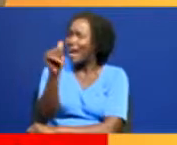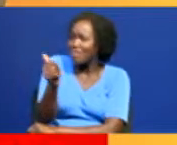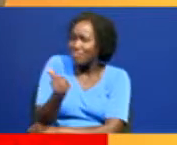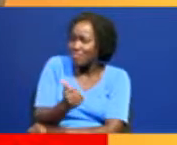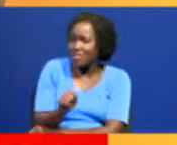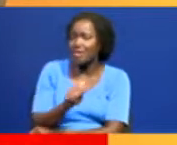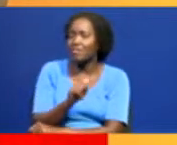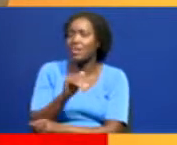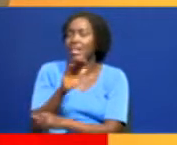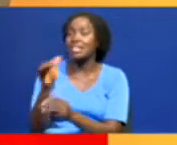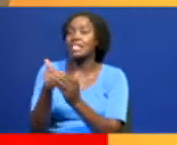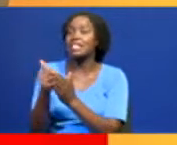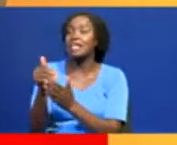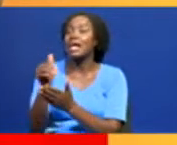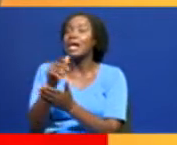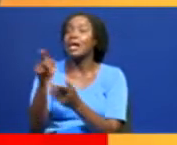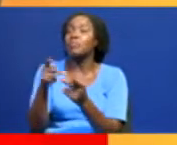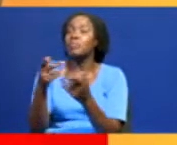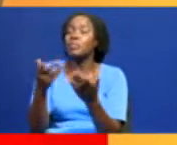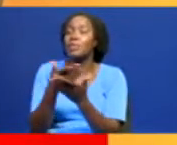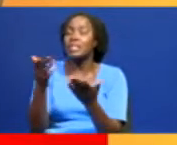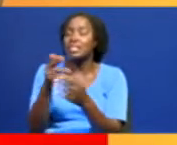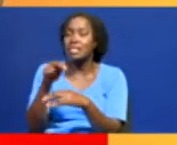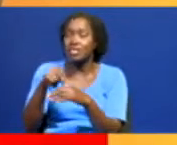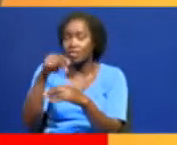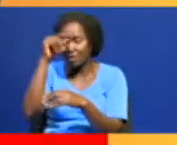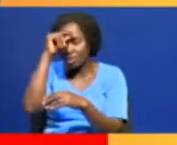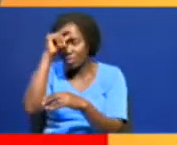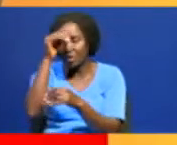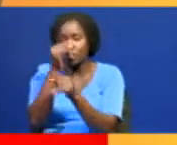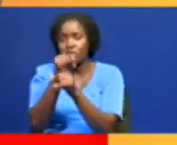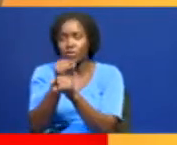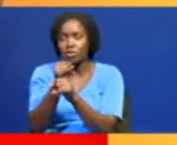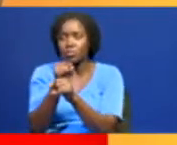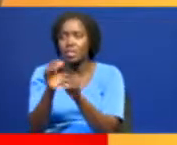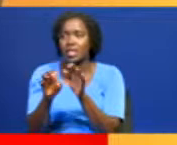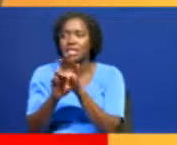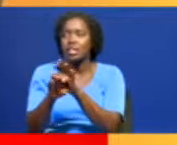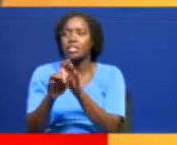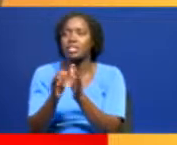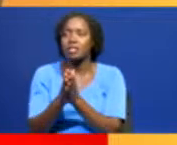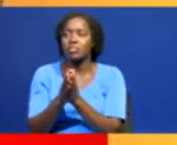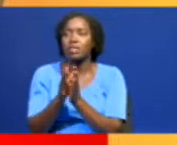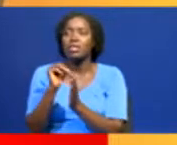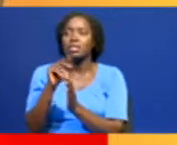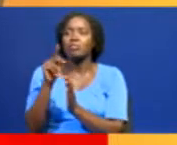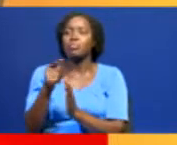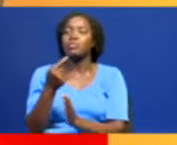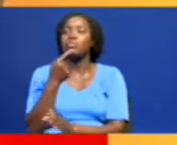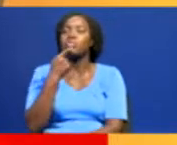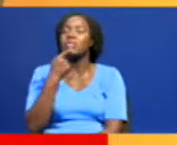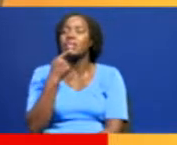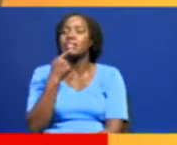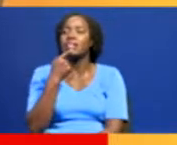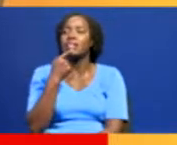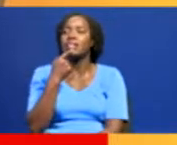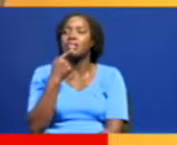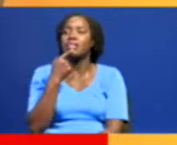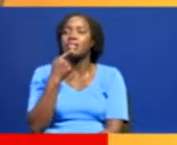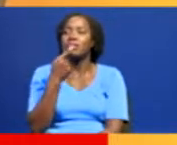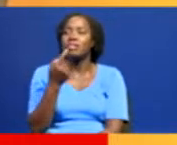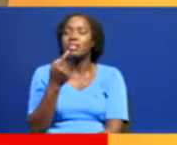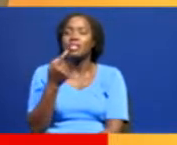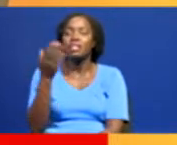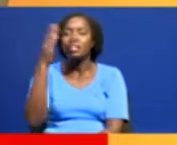mahali kwa hizi kazi ambazo ni kazi za serikali, kama vile mwakilishi bunge wa Turkana ambaye alikuwa studioni pengine siku